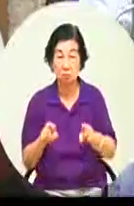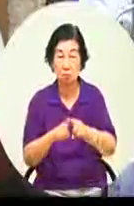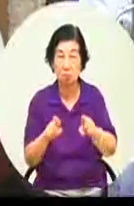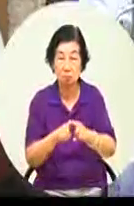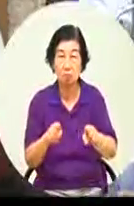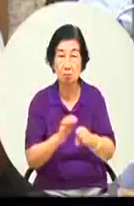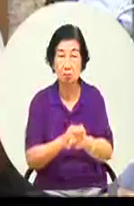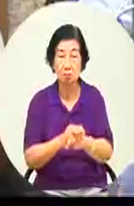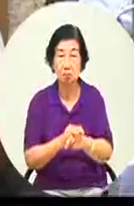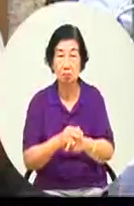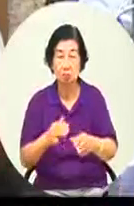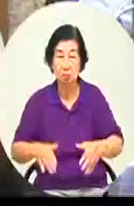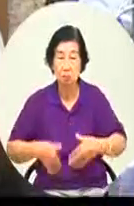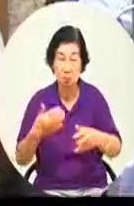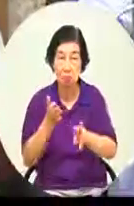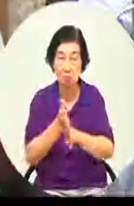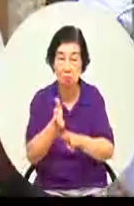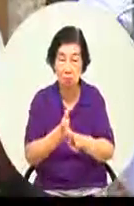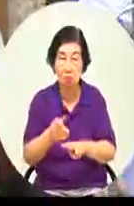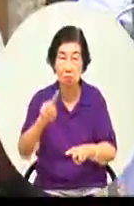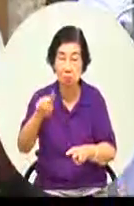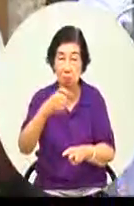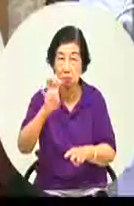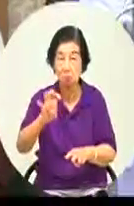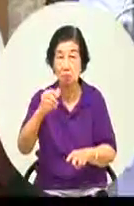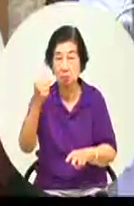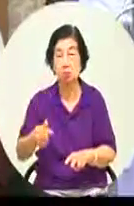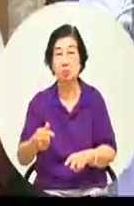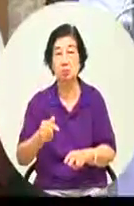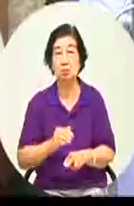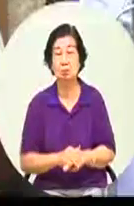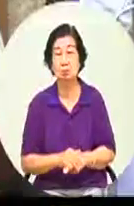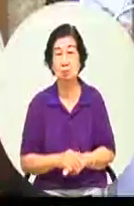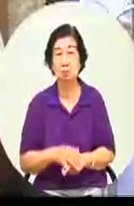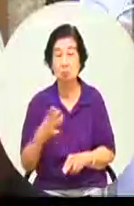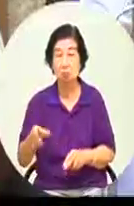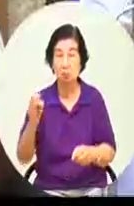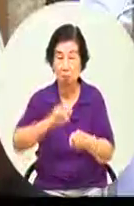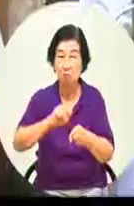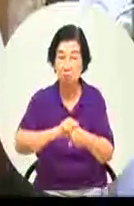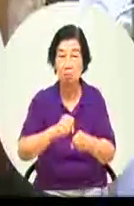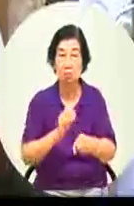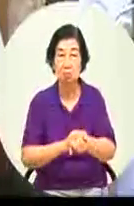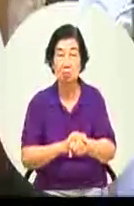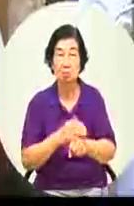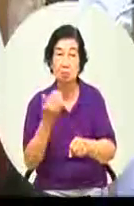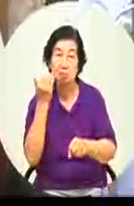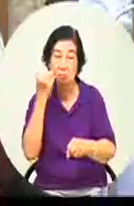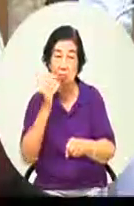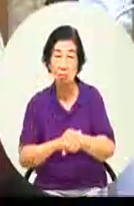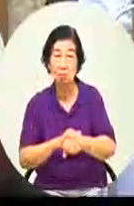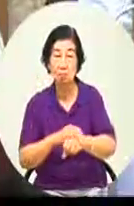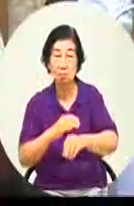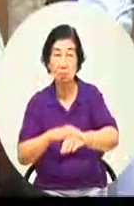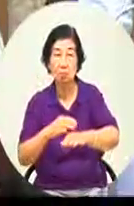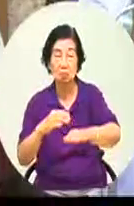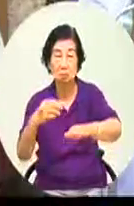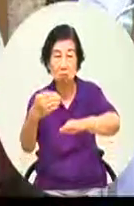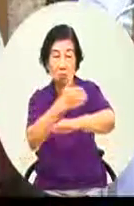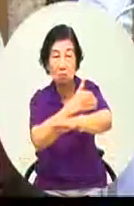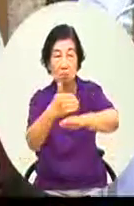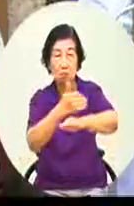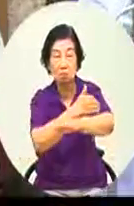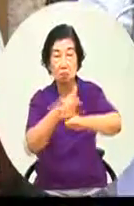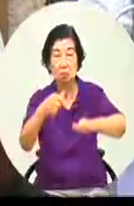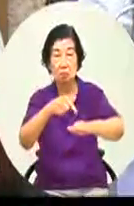要140亿、嗯、啊，所以高架的部分有可能会加到三倍，啊，加三倍内底就是讲，咱要来争取中央